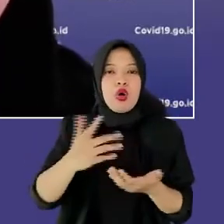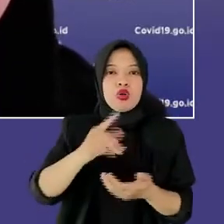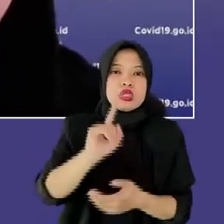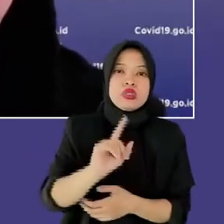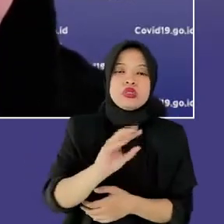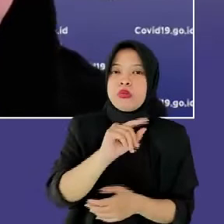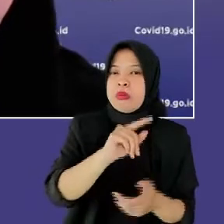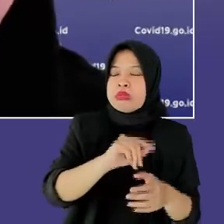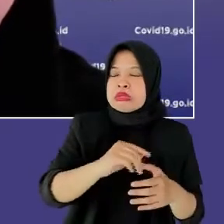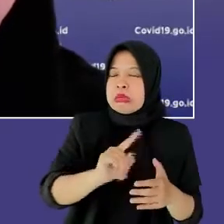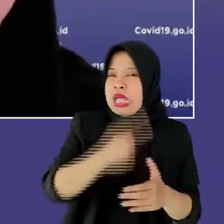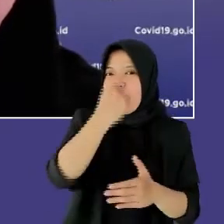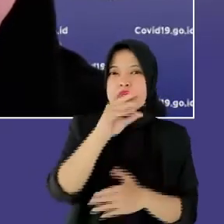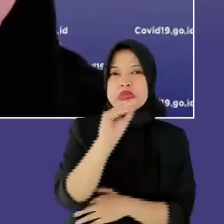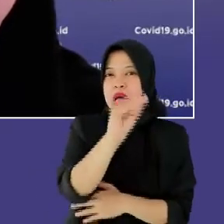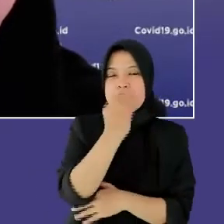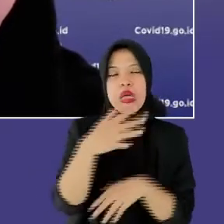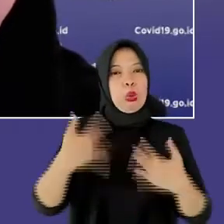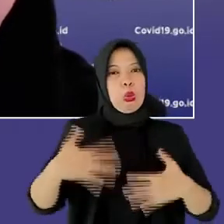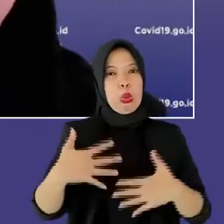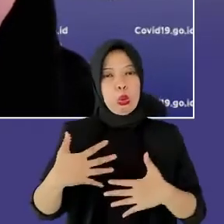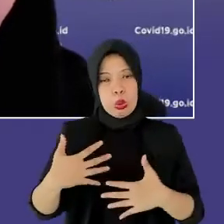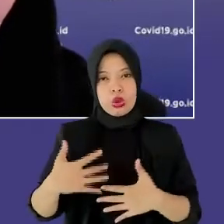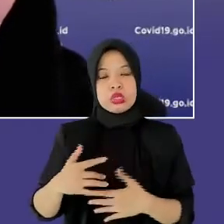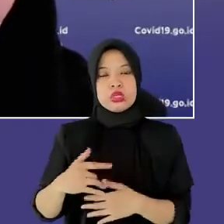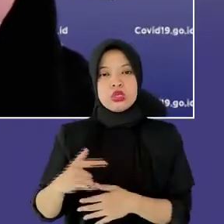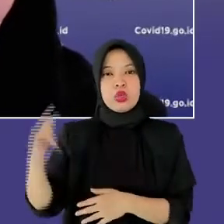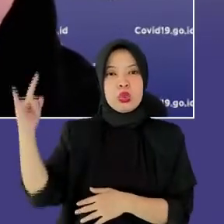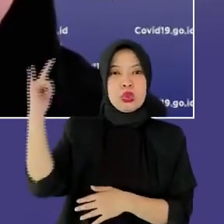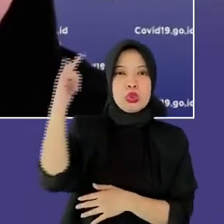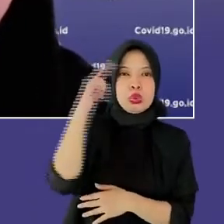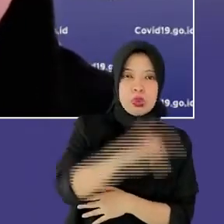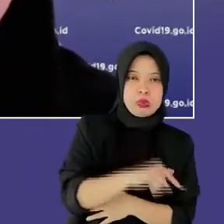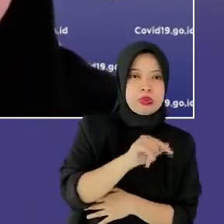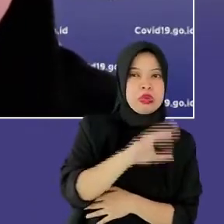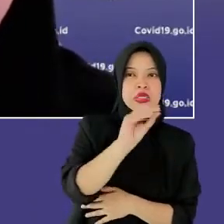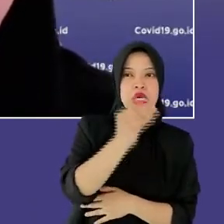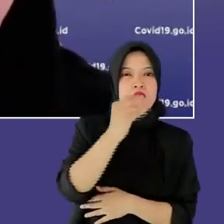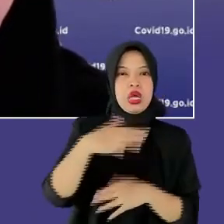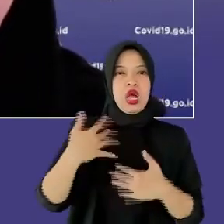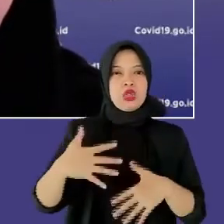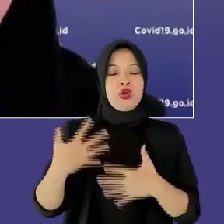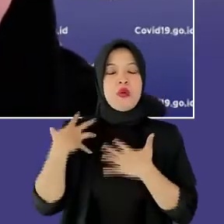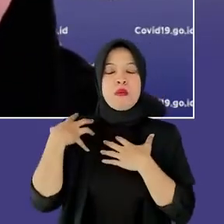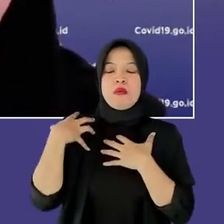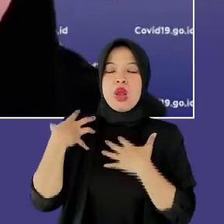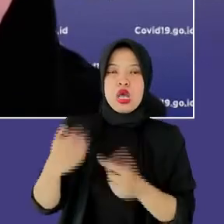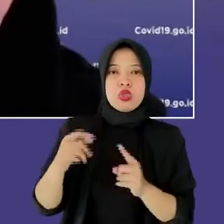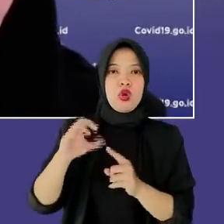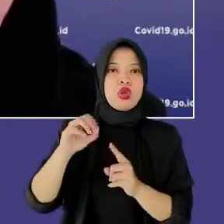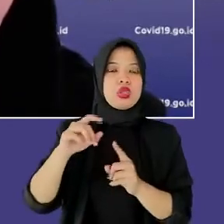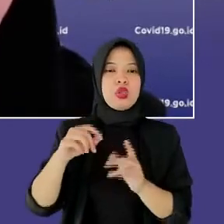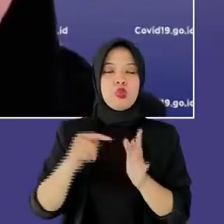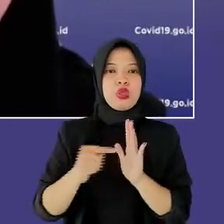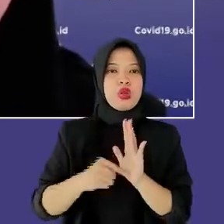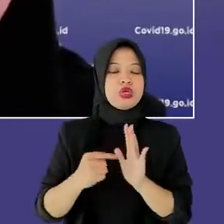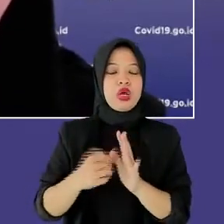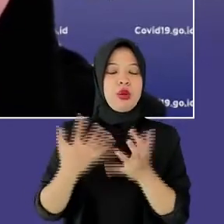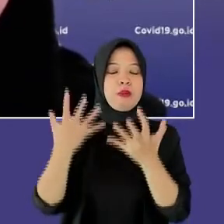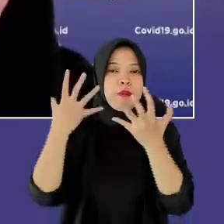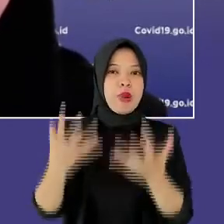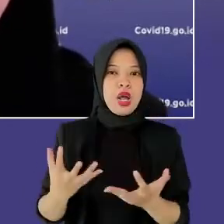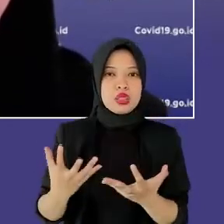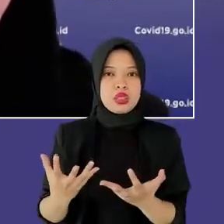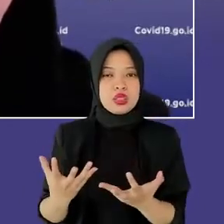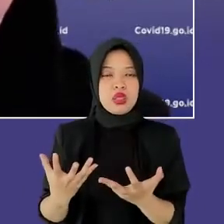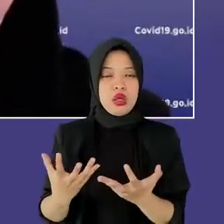barangkali kelihatan sekali ya, waktu kemudian orang datang dalam keadaan yang sudah sedang atau sudah berat butuh ICU. Dan ini yang